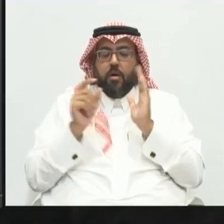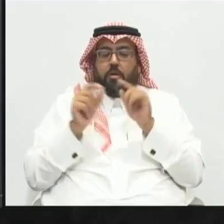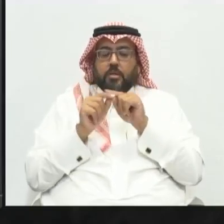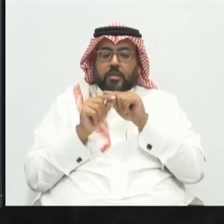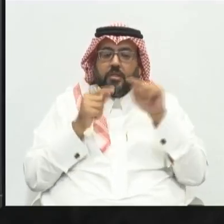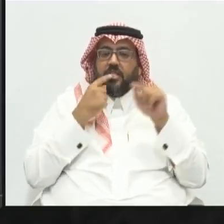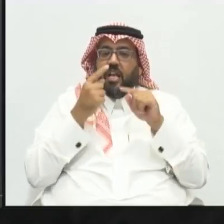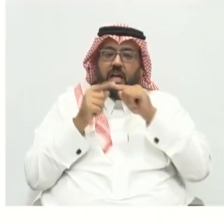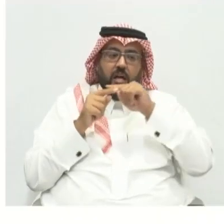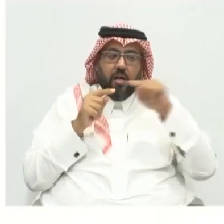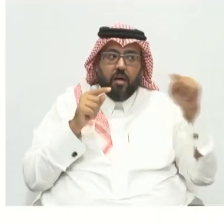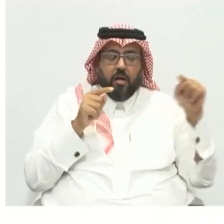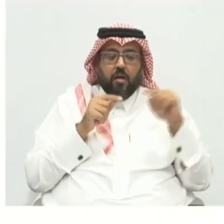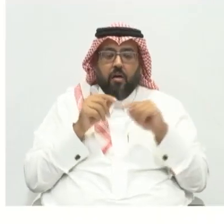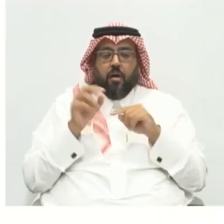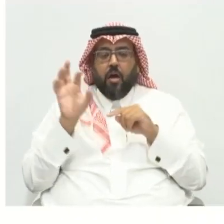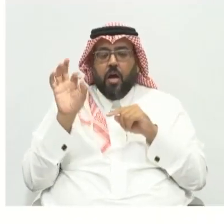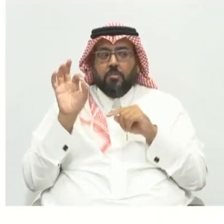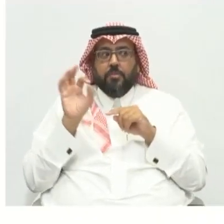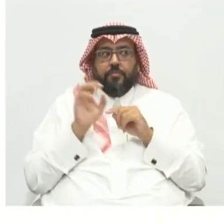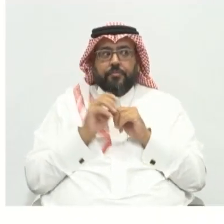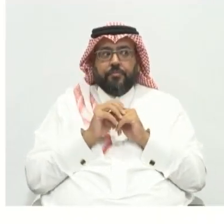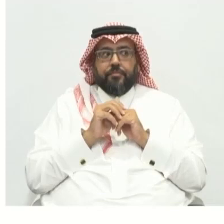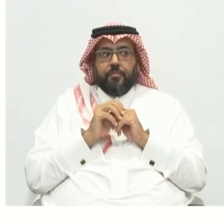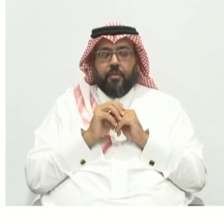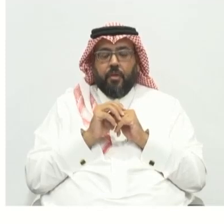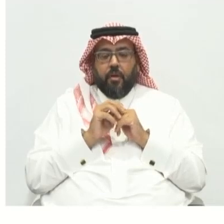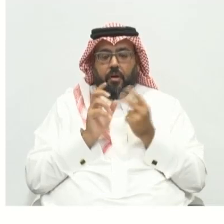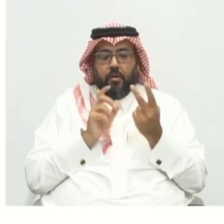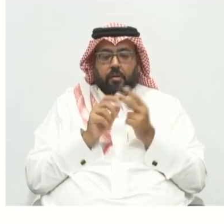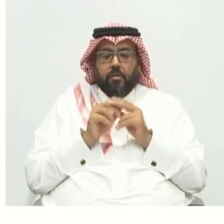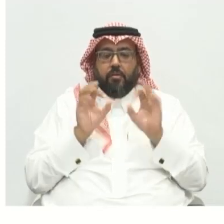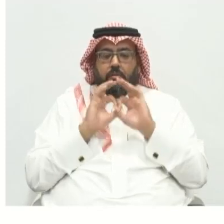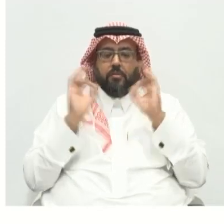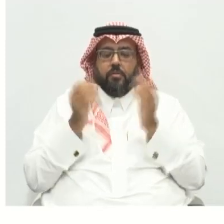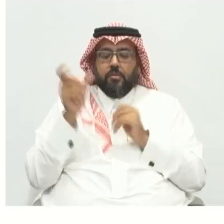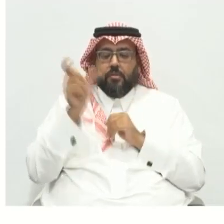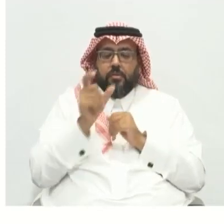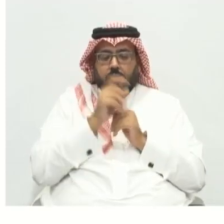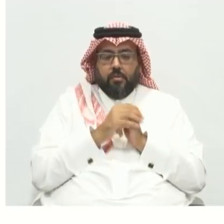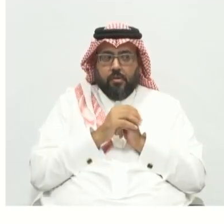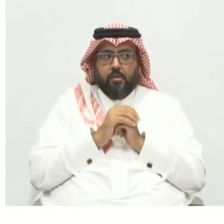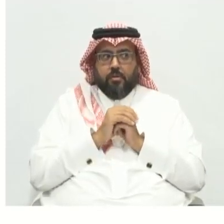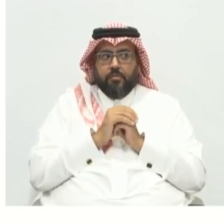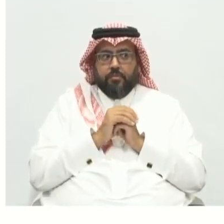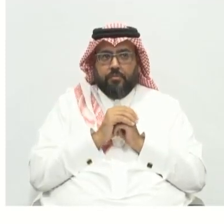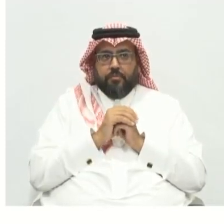على سنه بغرامه 9500000 ريال او باحدى هاتين العقوبتين كل شخص يرتكب هذه